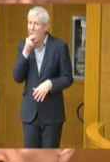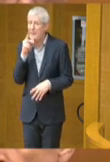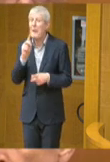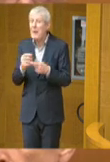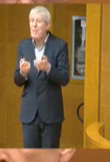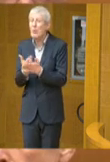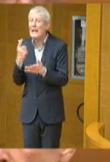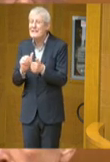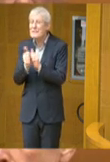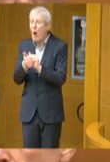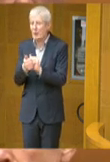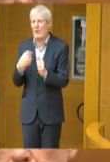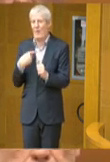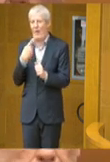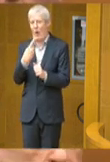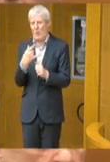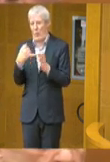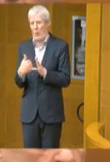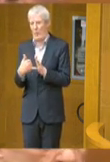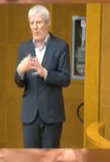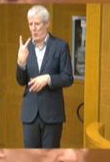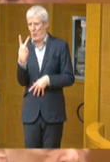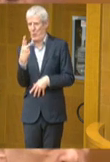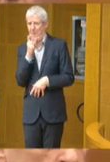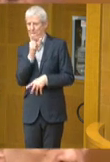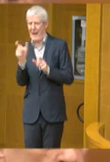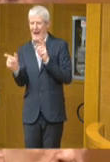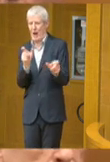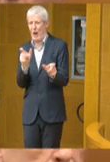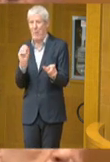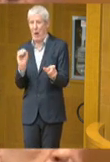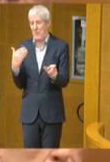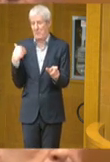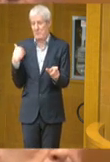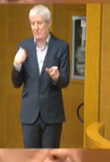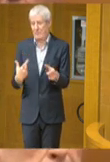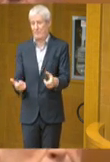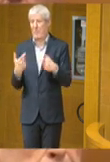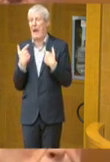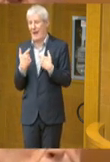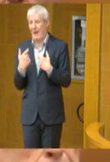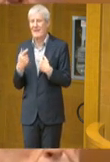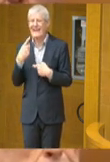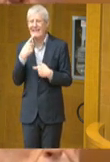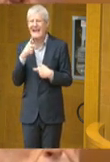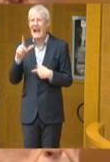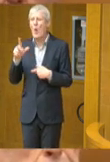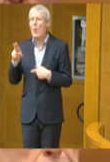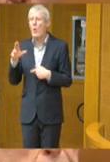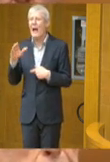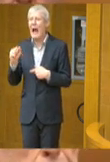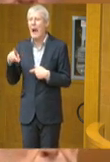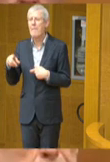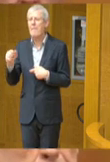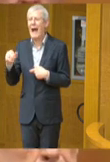voglio finire con due parole che mi sono state dette proprio a me in modo personale da Luca Pancalli, dal presidente